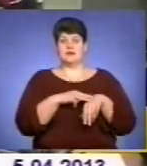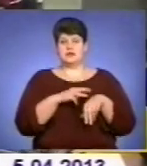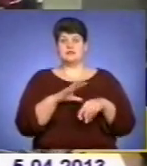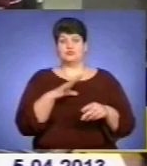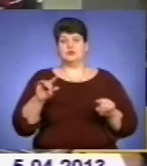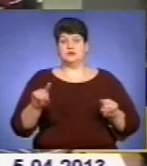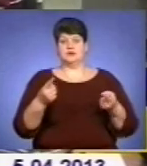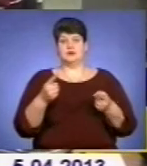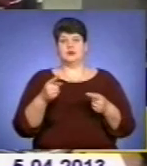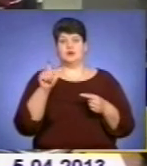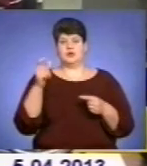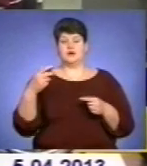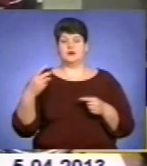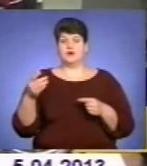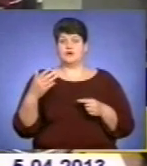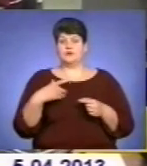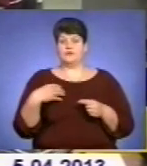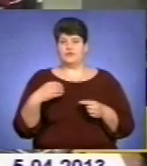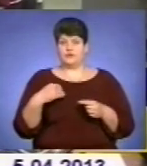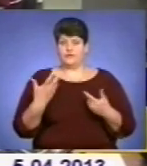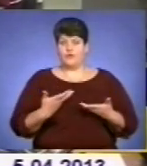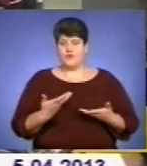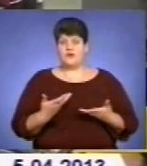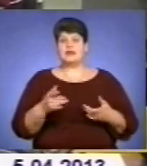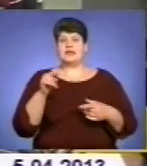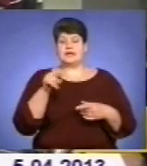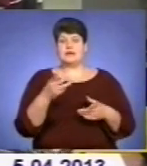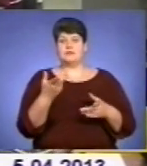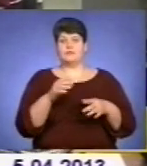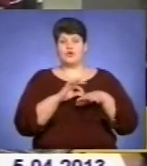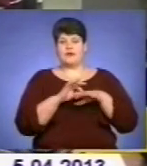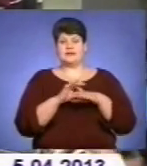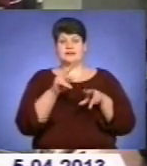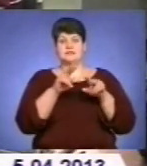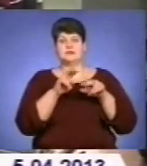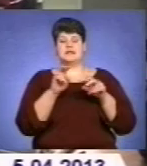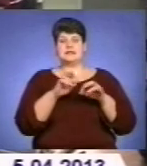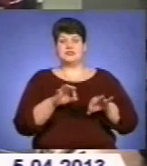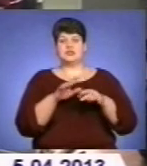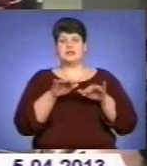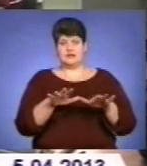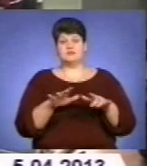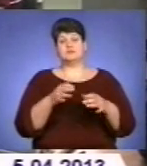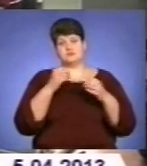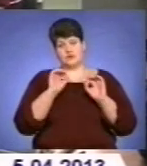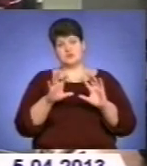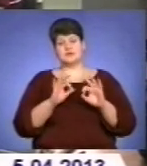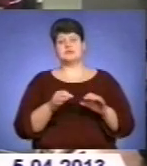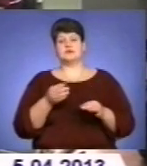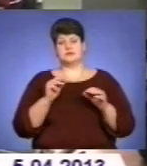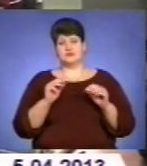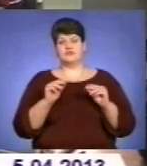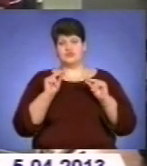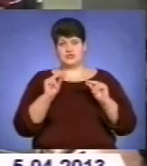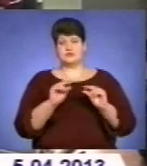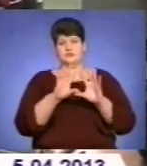громадянина України, жителя міста Львова, який в ході проведення із ним слідчих дій зізнався у вчиненні даного злочину. Та